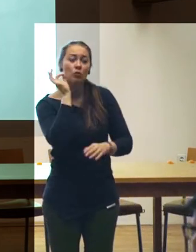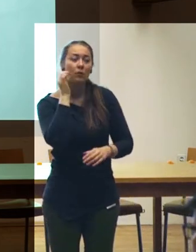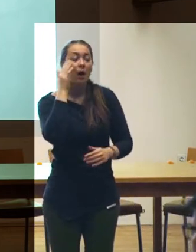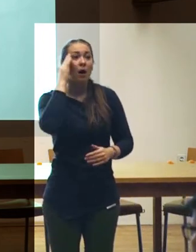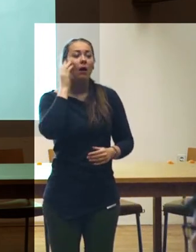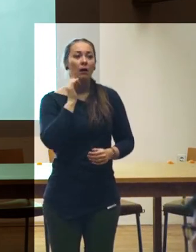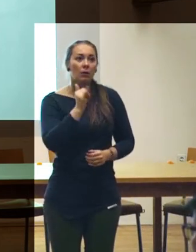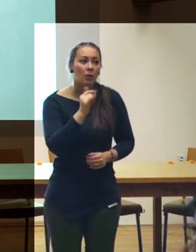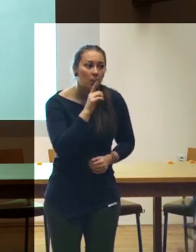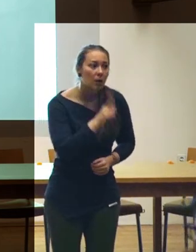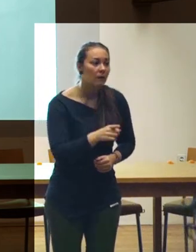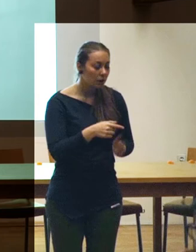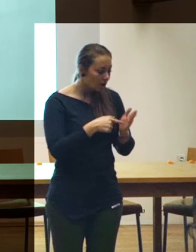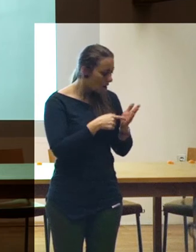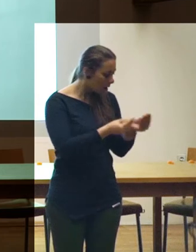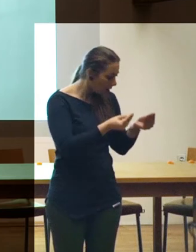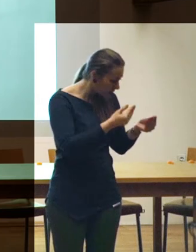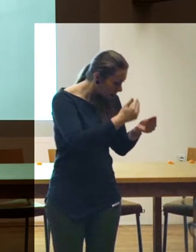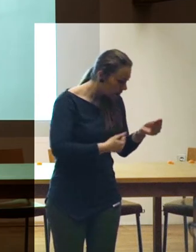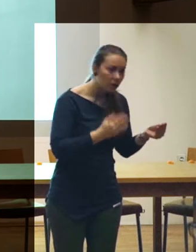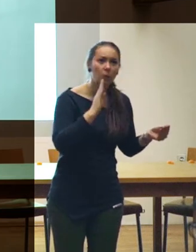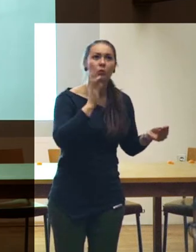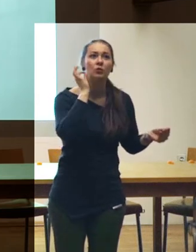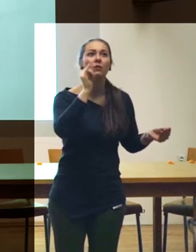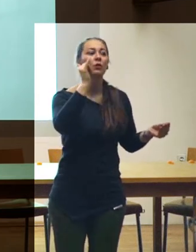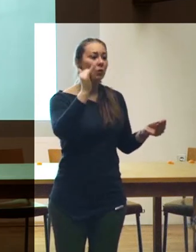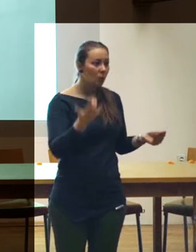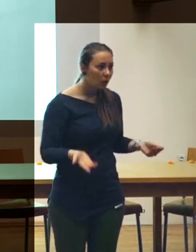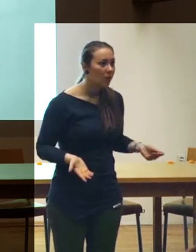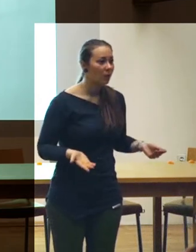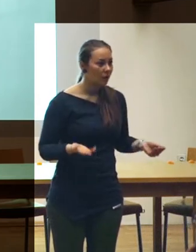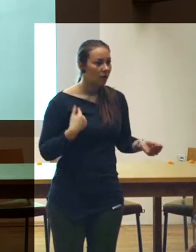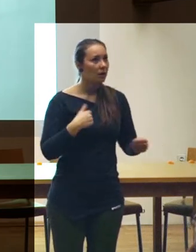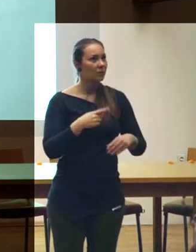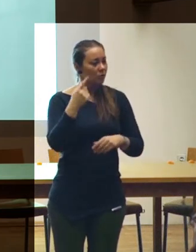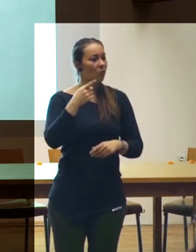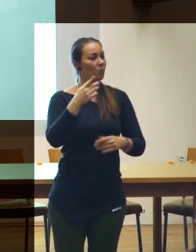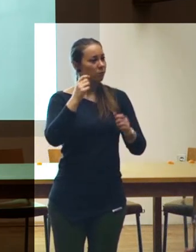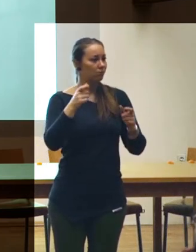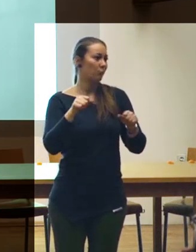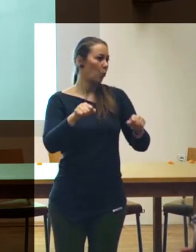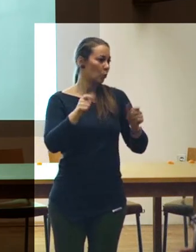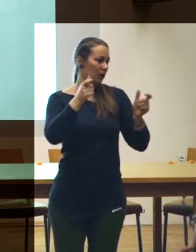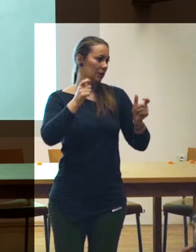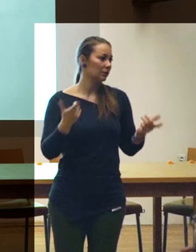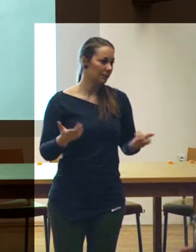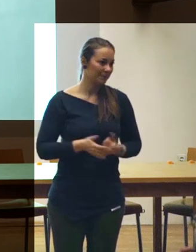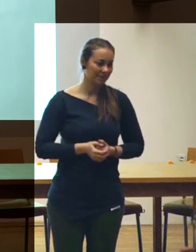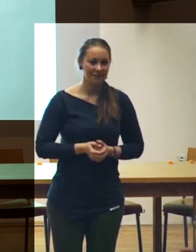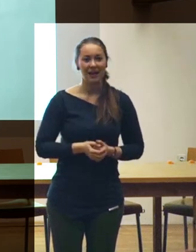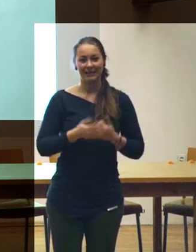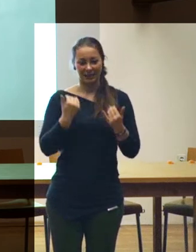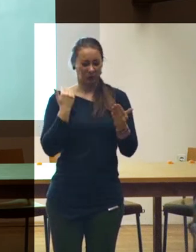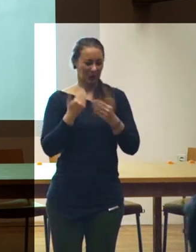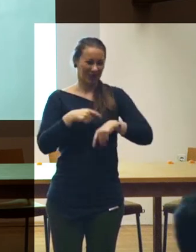za hlavu a řekne, no jo, jako vlastně je to tak. No takže, tak. No a skončila bych tím,